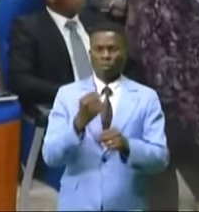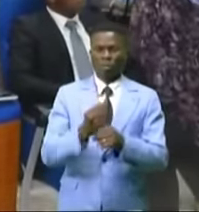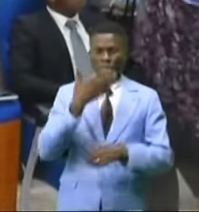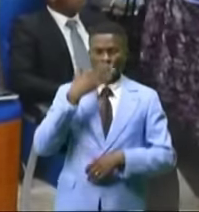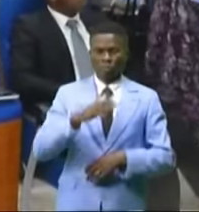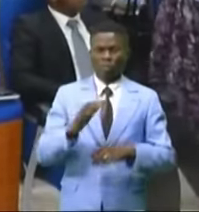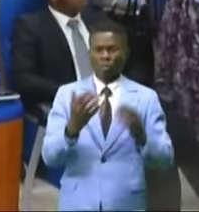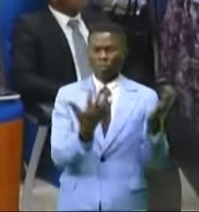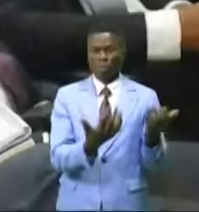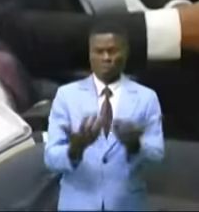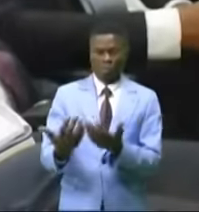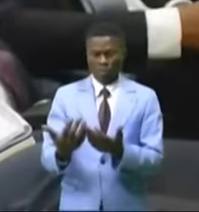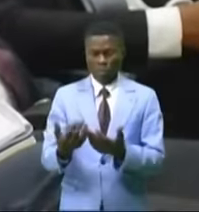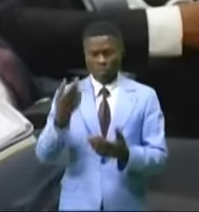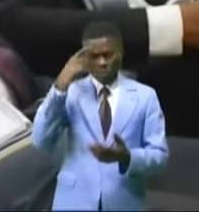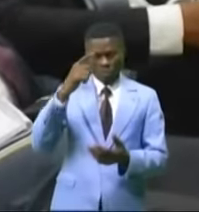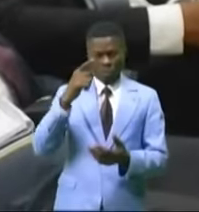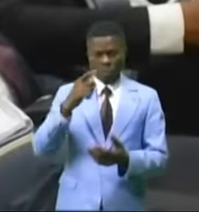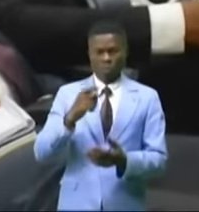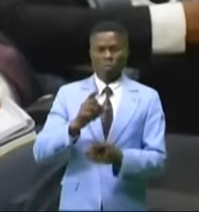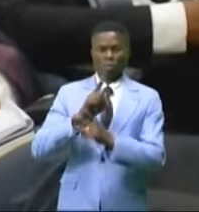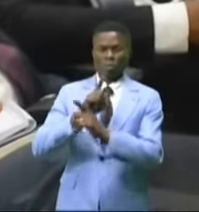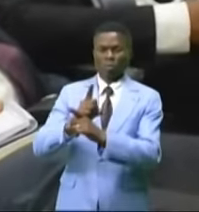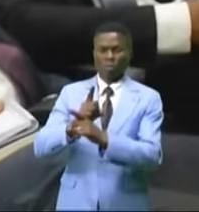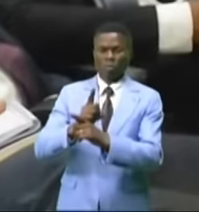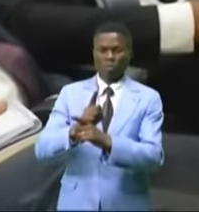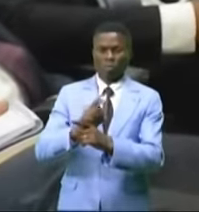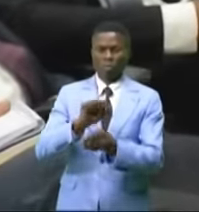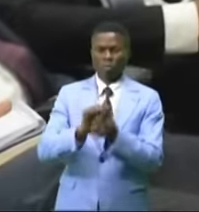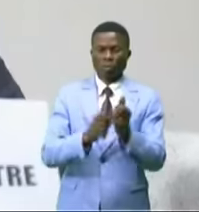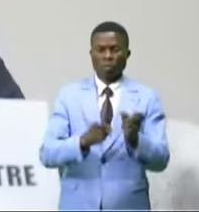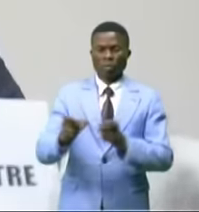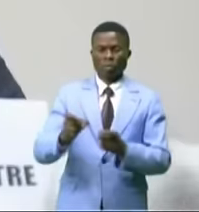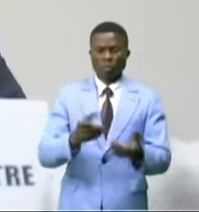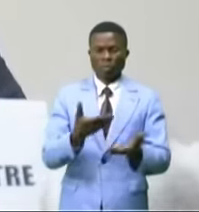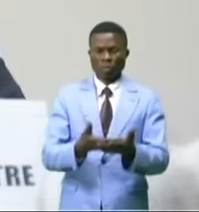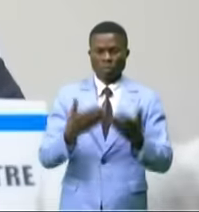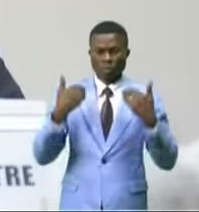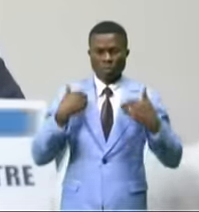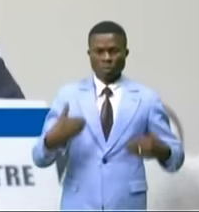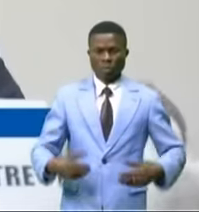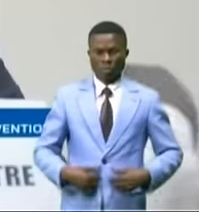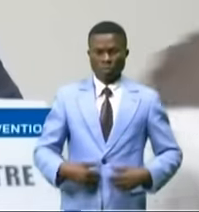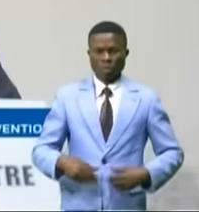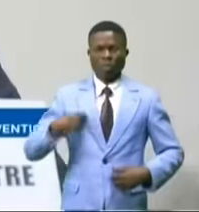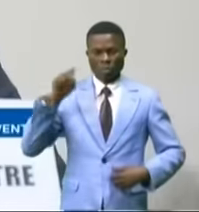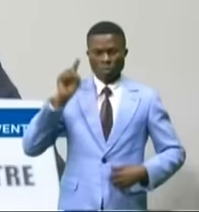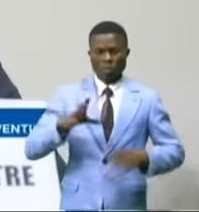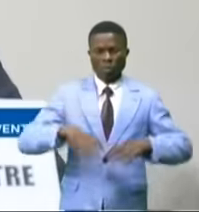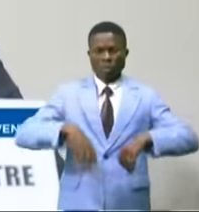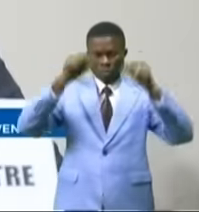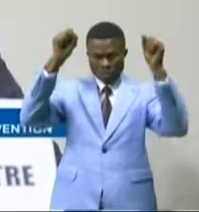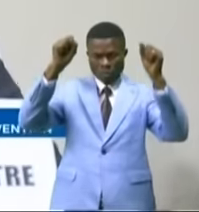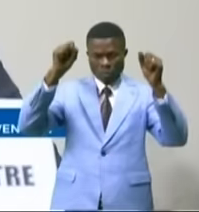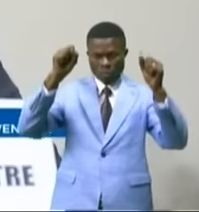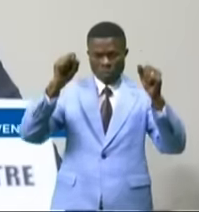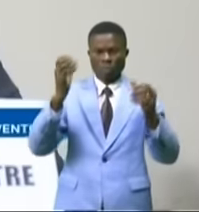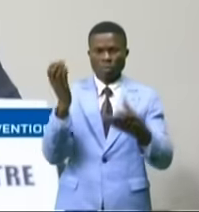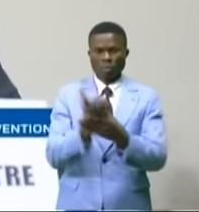numérique pour combler le gap en matière de quitter en santé. Nous devons adopter une approche particulière qui